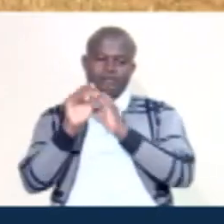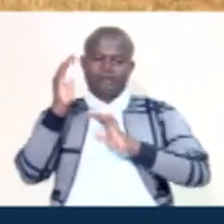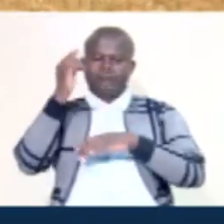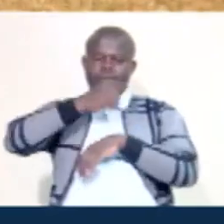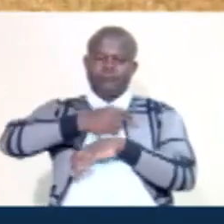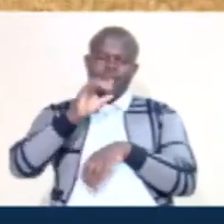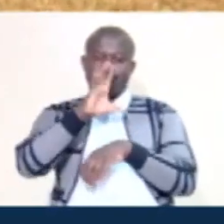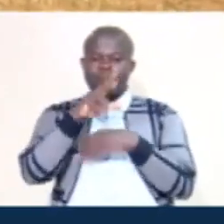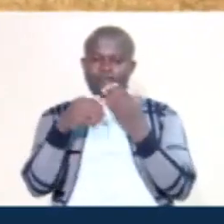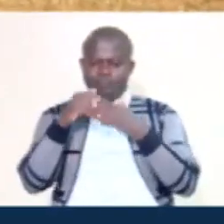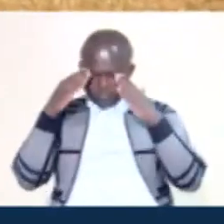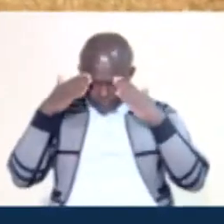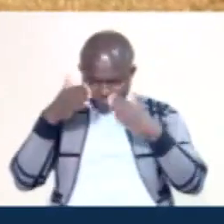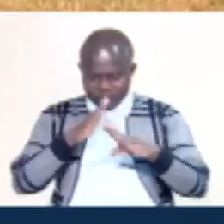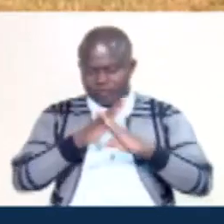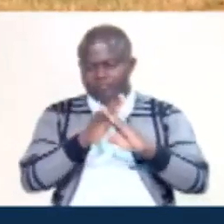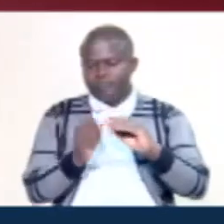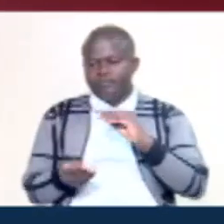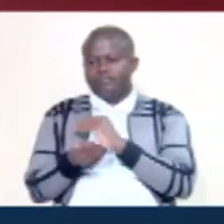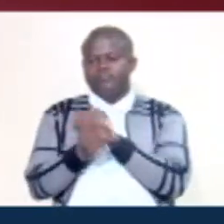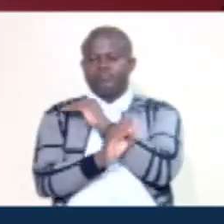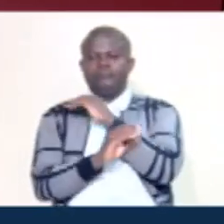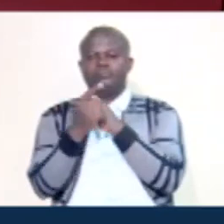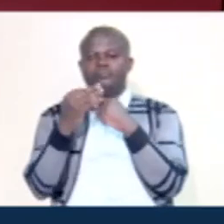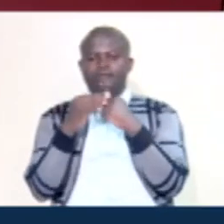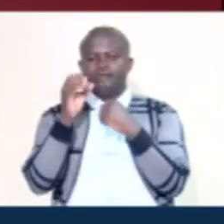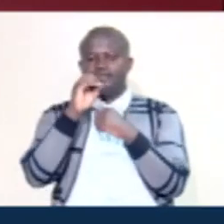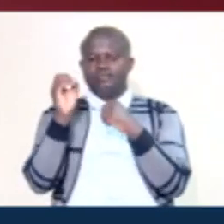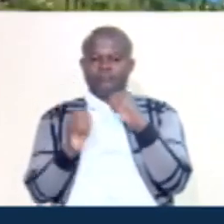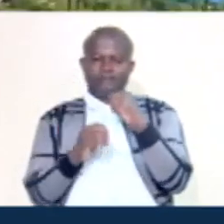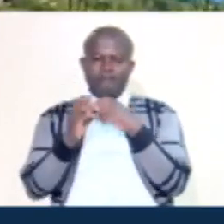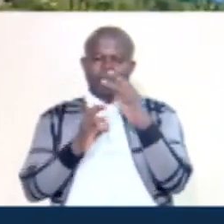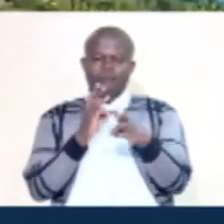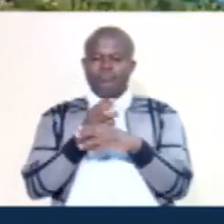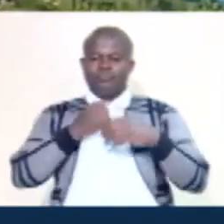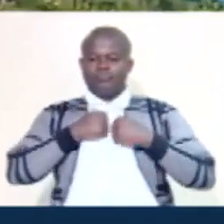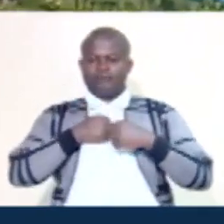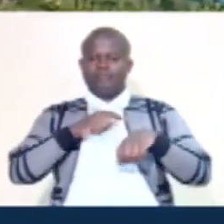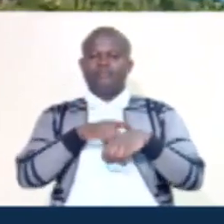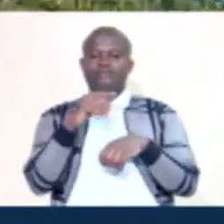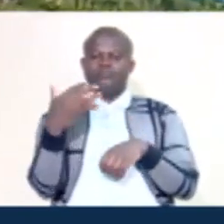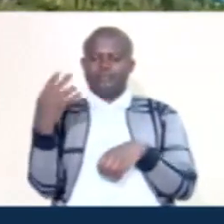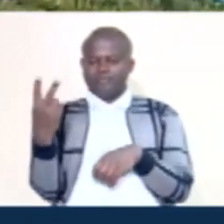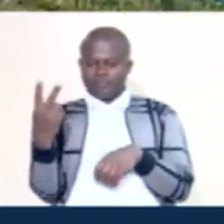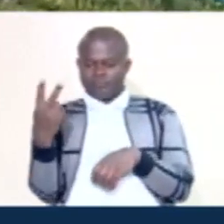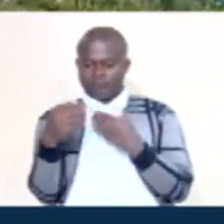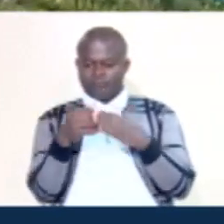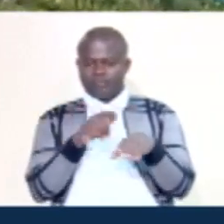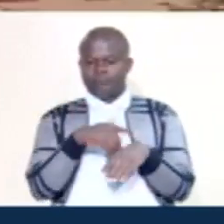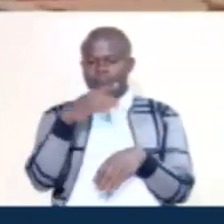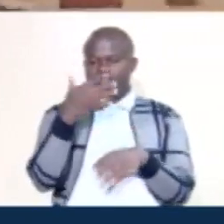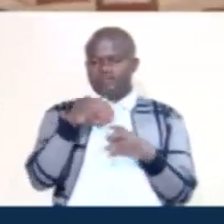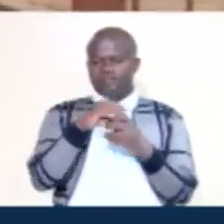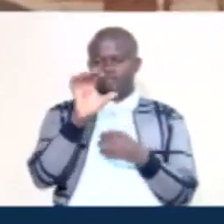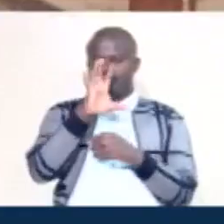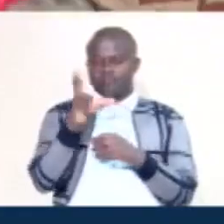umunsi nyafurika wahariwe kurwanya ruswa mu bihugu 180 byo ku isi u Rwanda ruri ku mwanya wa 52 rukaba ku mwanya wa 5 muri